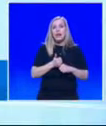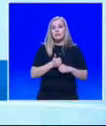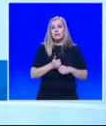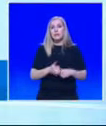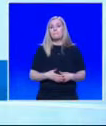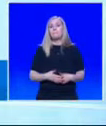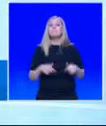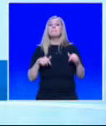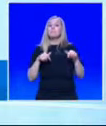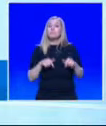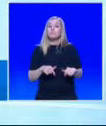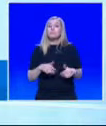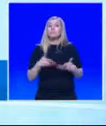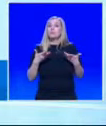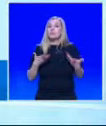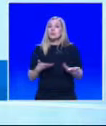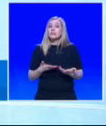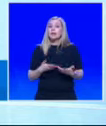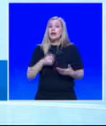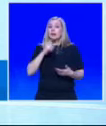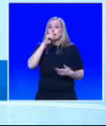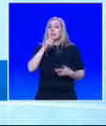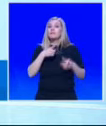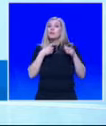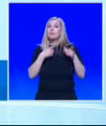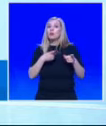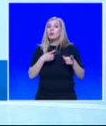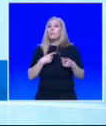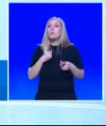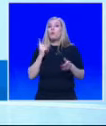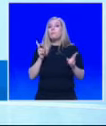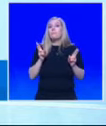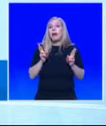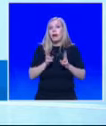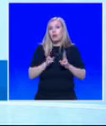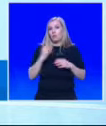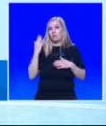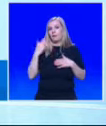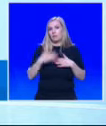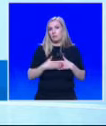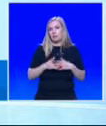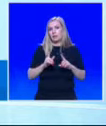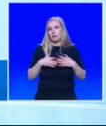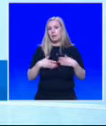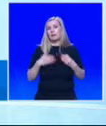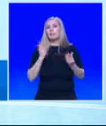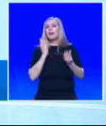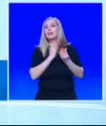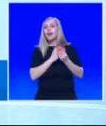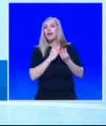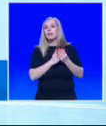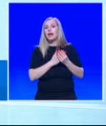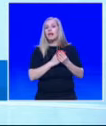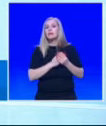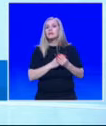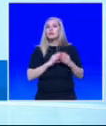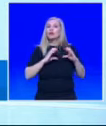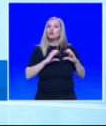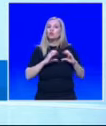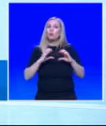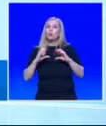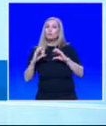сега фигурата на главния прокурор има по-малко правомощия. Няма да има вече дела на трупчета и дела